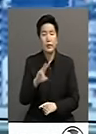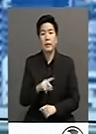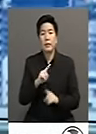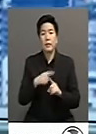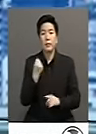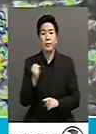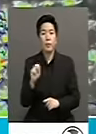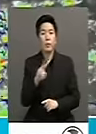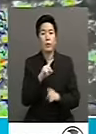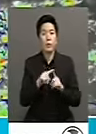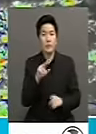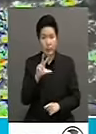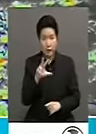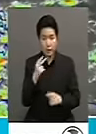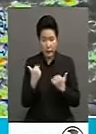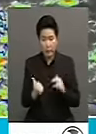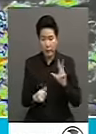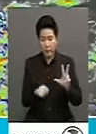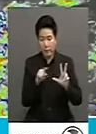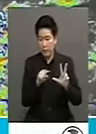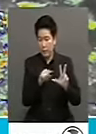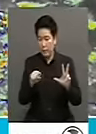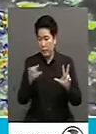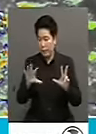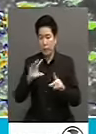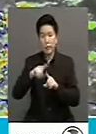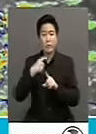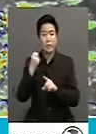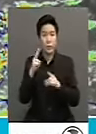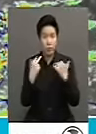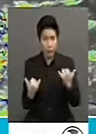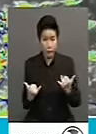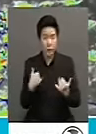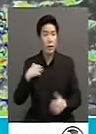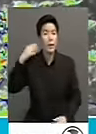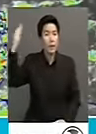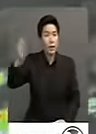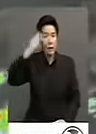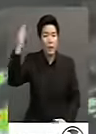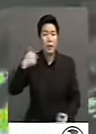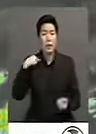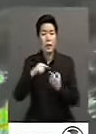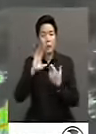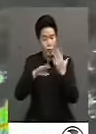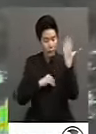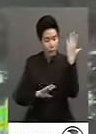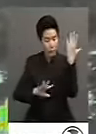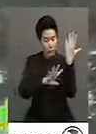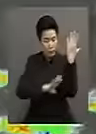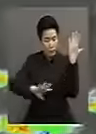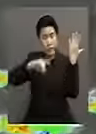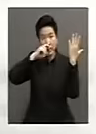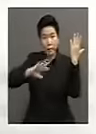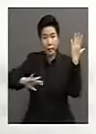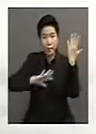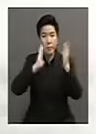าคมนี่แหละครับบอกว่าช่วงวันที่3 4และ5ธันวาคมหย่อมความกดอากาศต่ำกำลังแรงปกคลุมตะวันออกของประเ